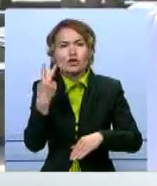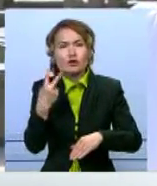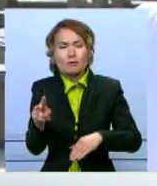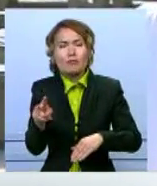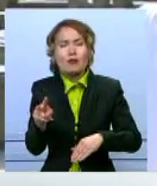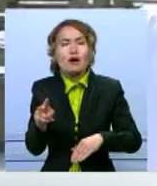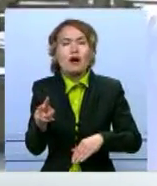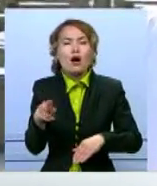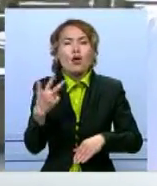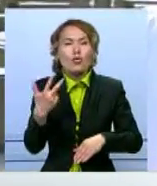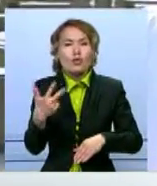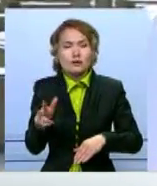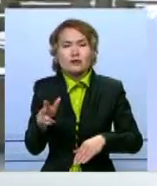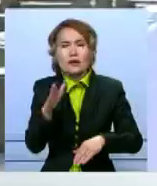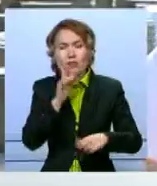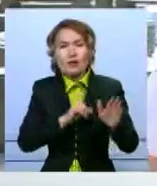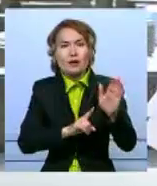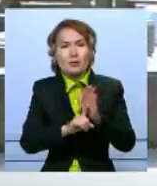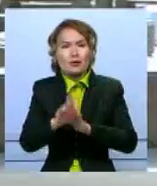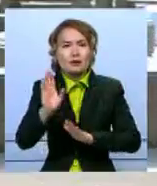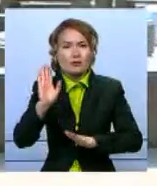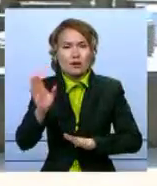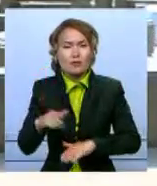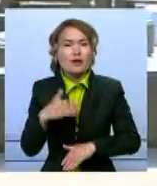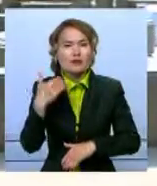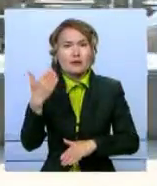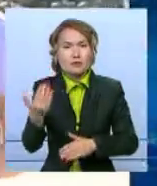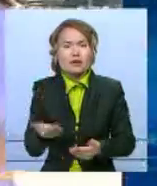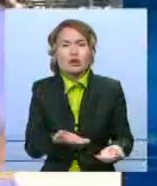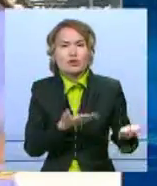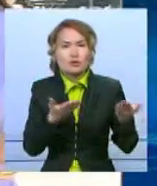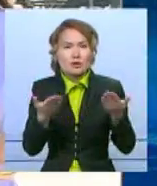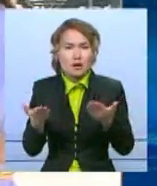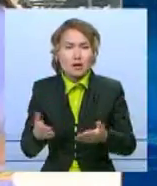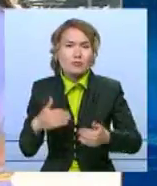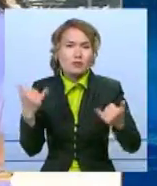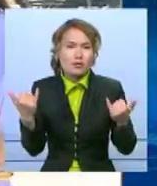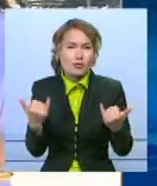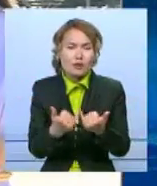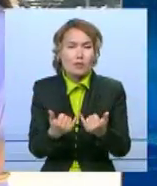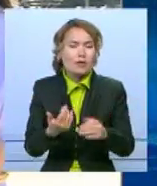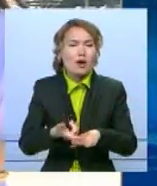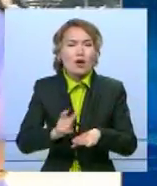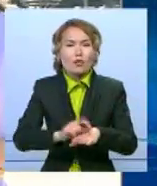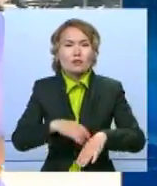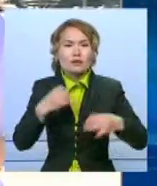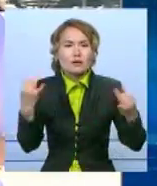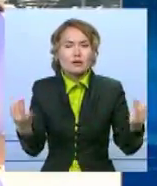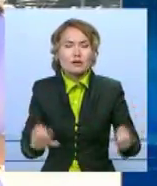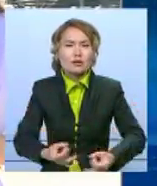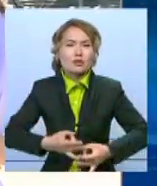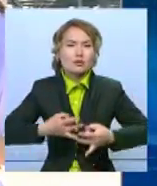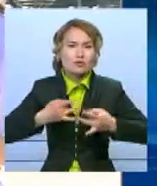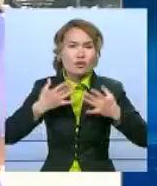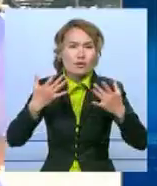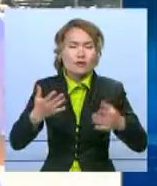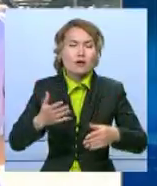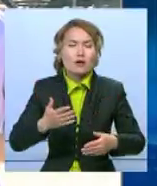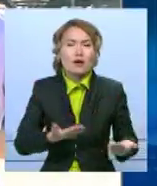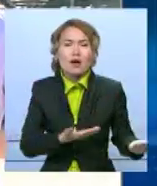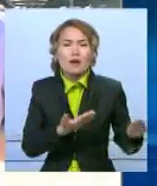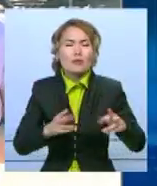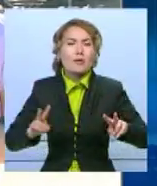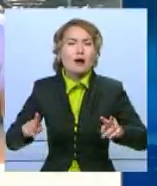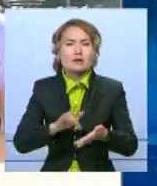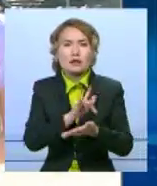басталады. Мақпал, эфирден кейін мен сізді осы жерге күтемін. Келіңіз, керемет шоуды бірге тамашалайық. Құрметті астаналықтар, бүгінгі күн